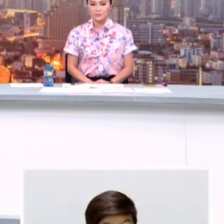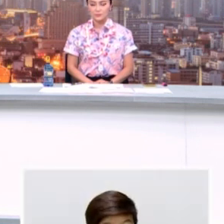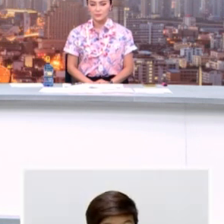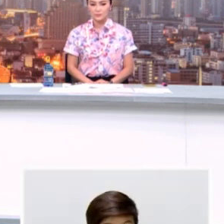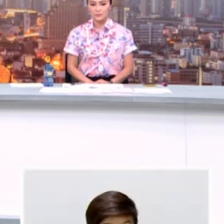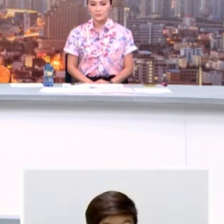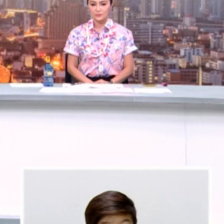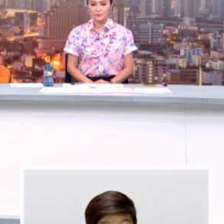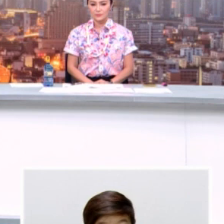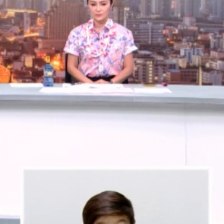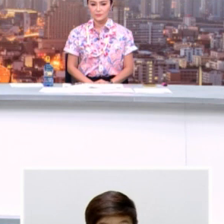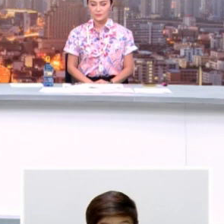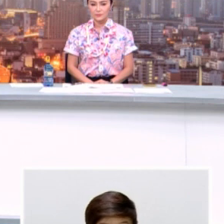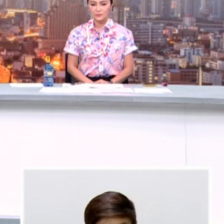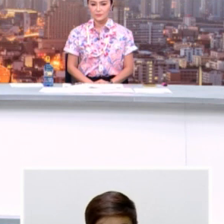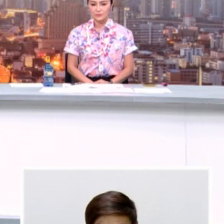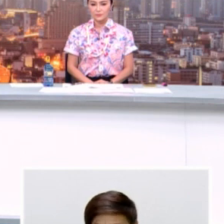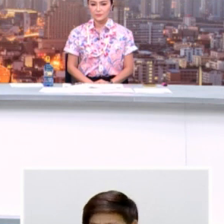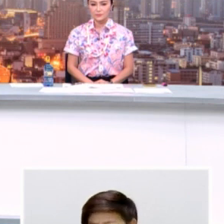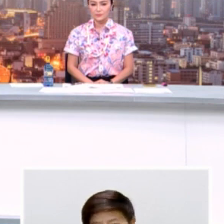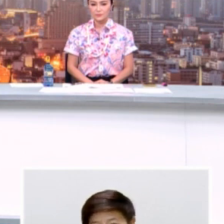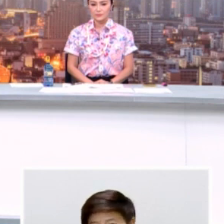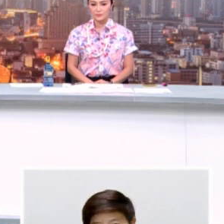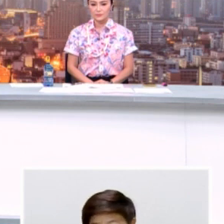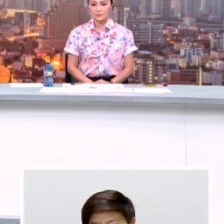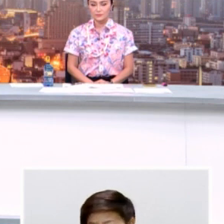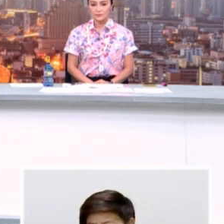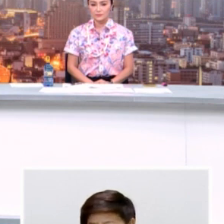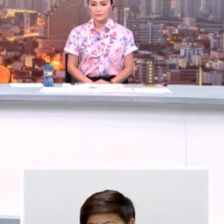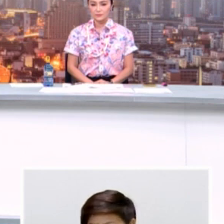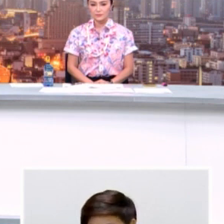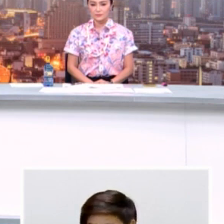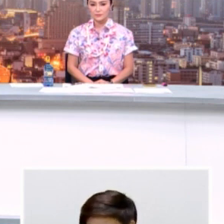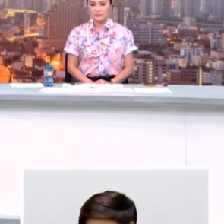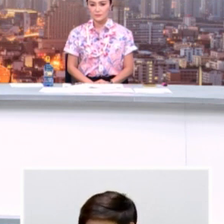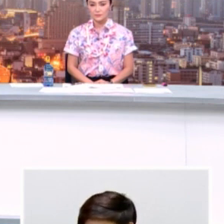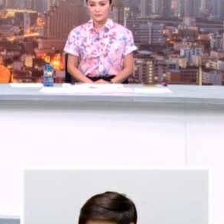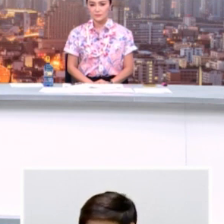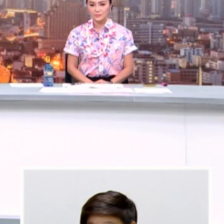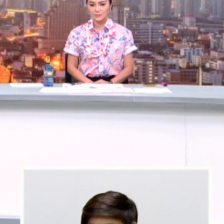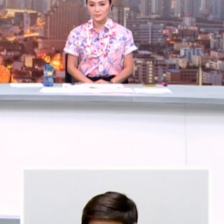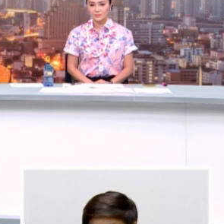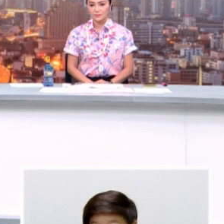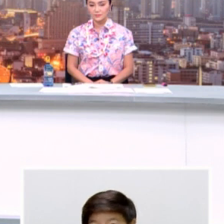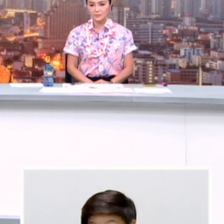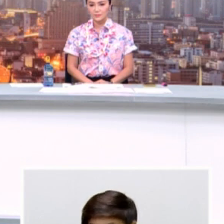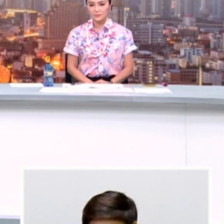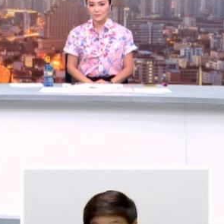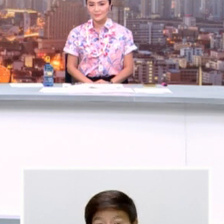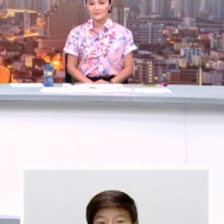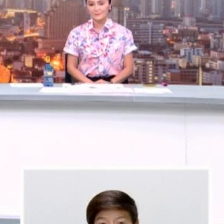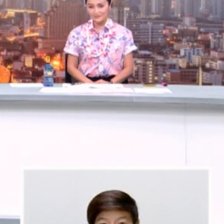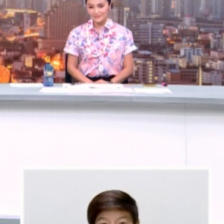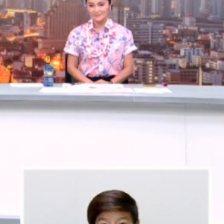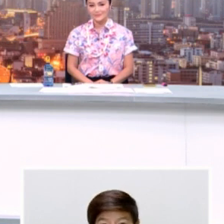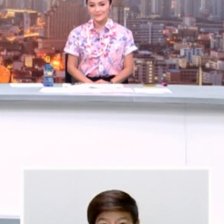100% อย่างที่เราเห็นเปอร์เซ็นต์ของวัคซีนแต่ละเจ้านะคะว่าไม่ถึง 100% เลยดังนั้นจะเรียกว่าล้มเหลวคงไม่ถูกนะติดตามรายละเอียดพร้อมๆกันเลยค่ะ